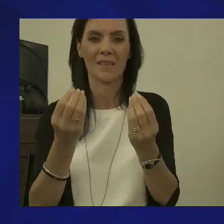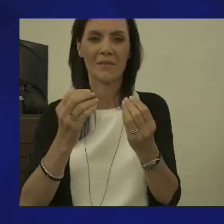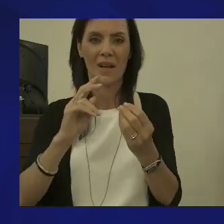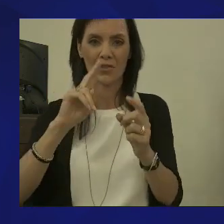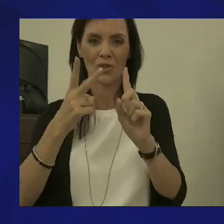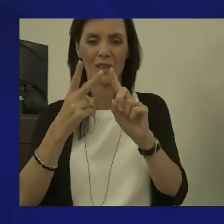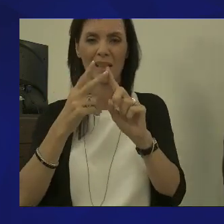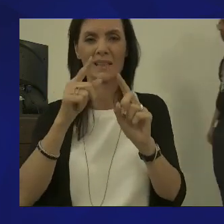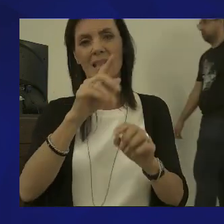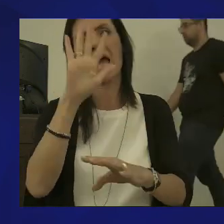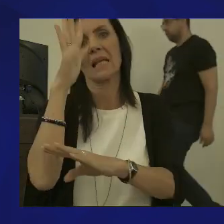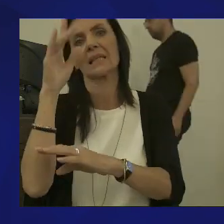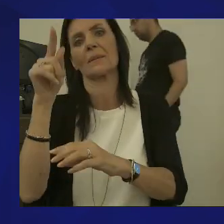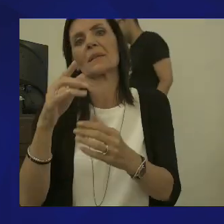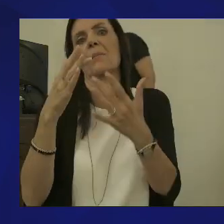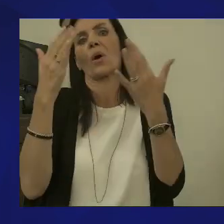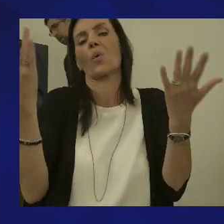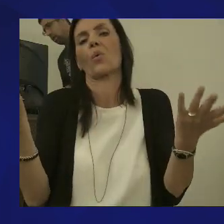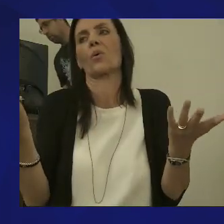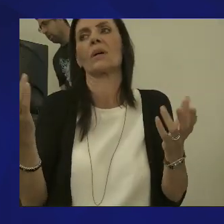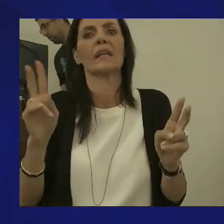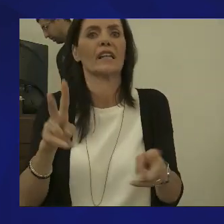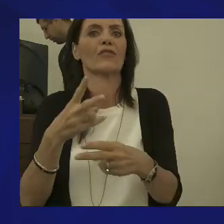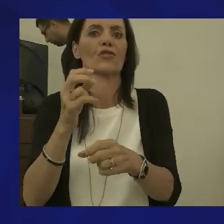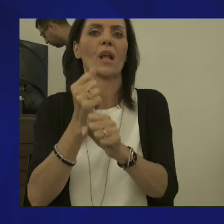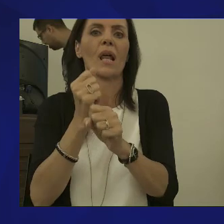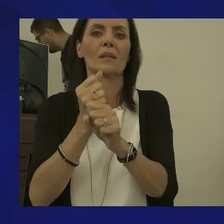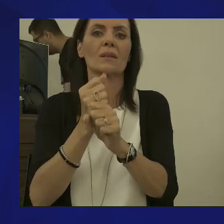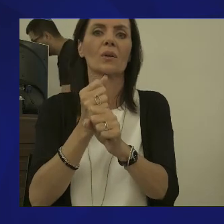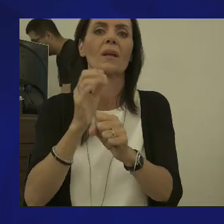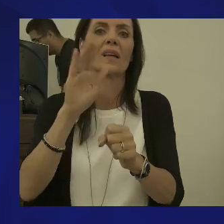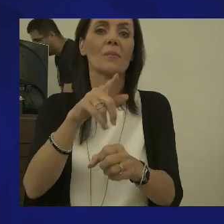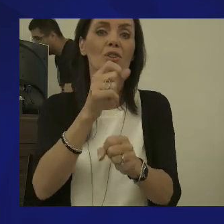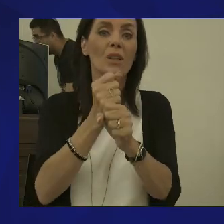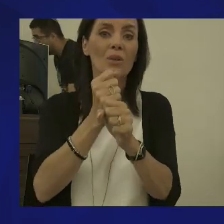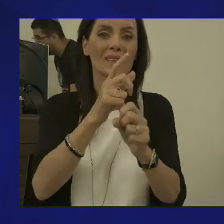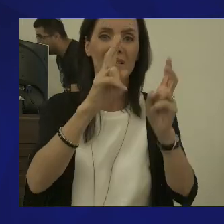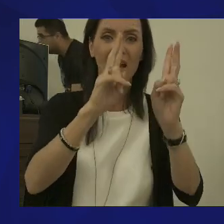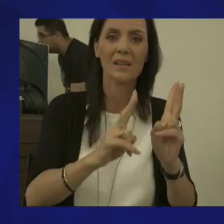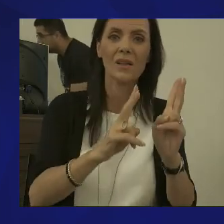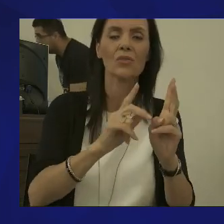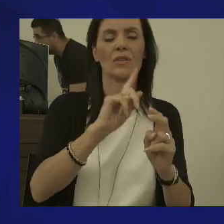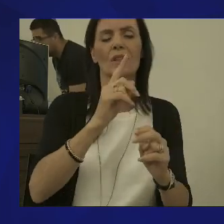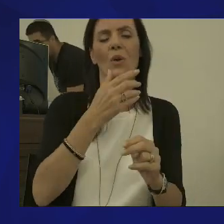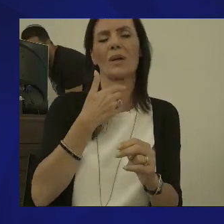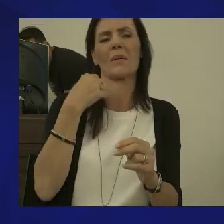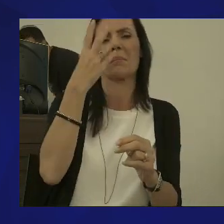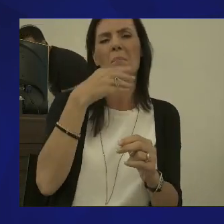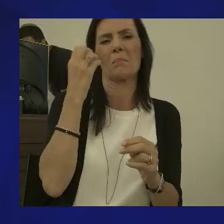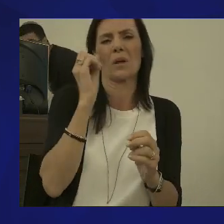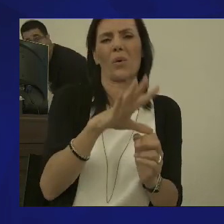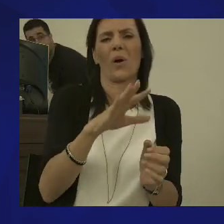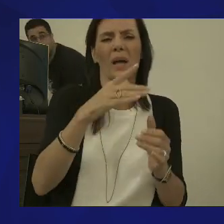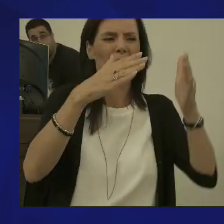זה ברור, ודבר שלישי, ברור, אי אפשר לעשות גם כשאתה עושה את החניות האלו, שזה לא יהיה מכוער עם קיר כזה